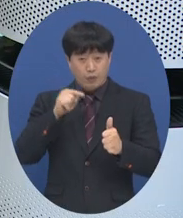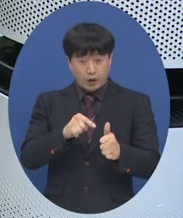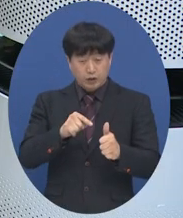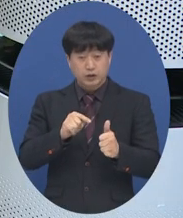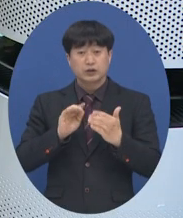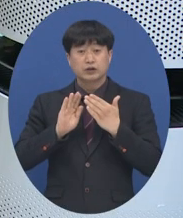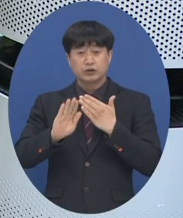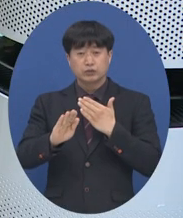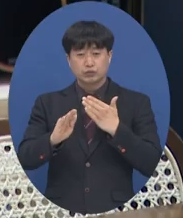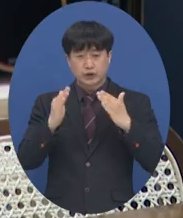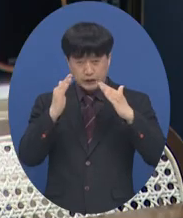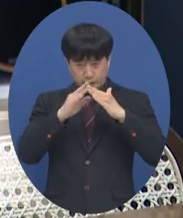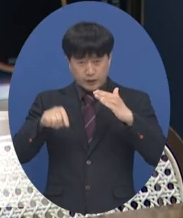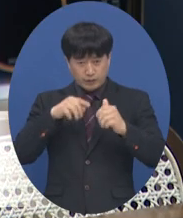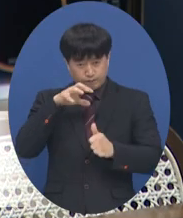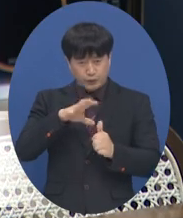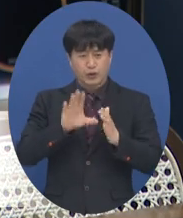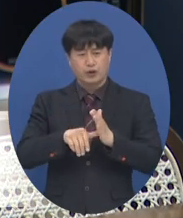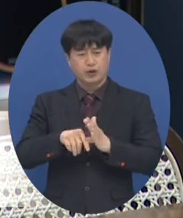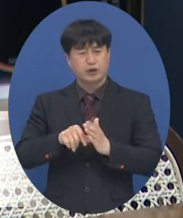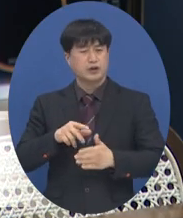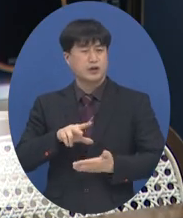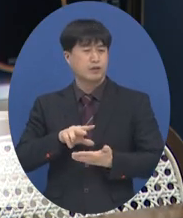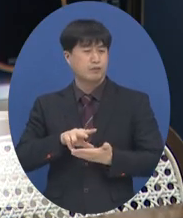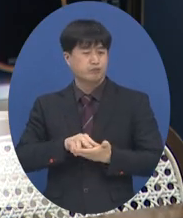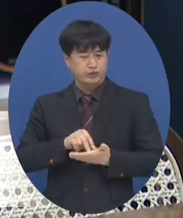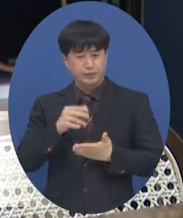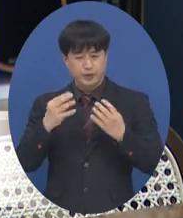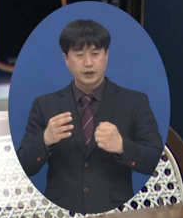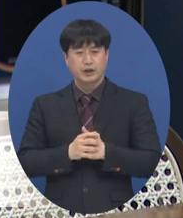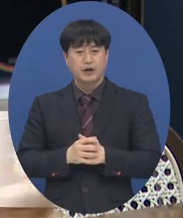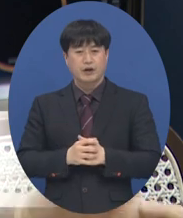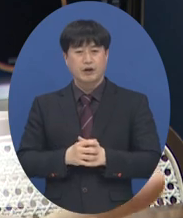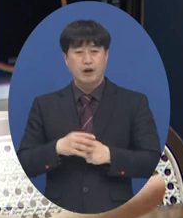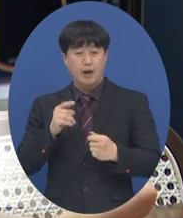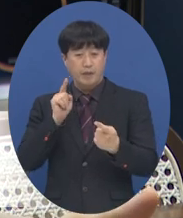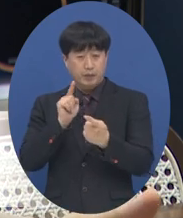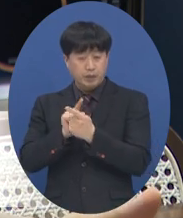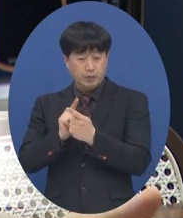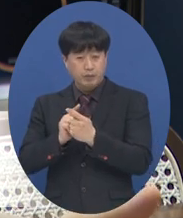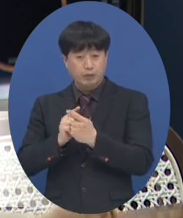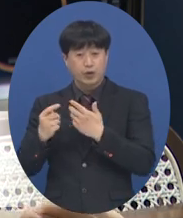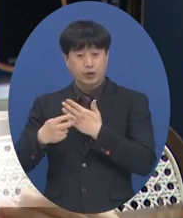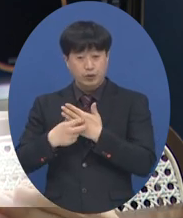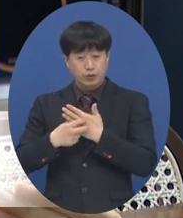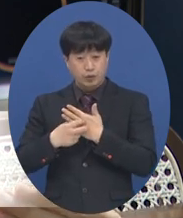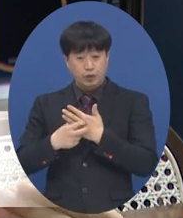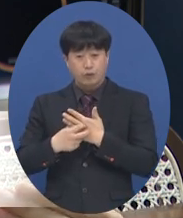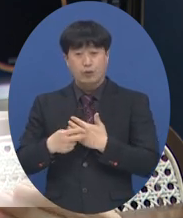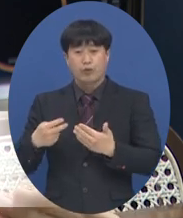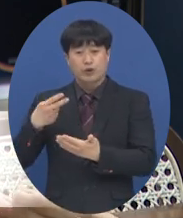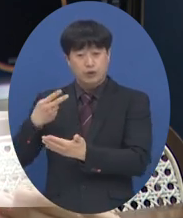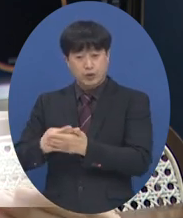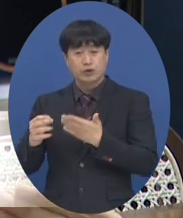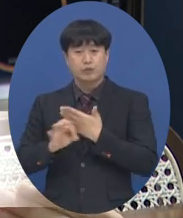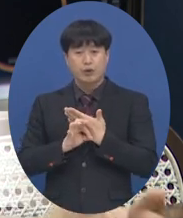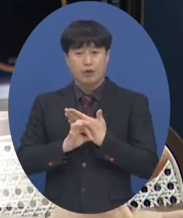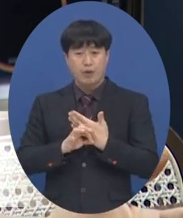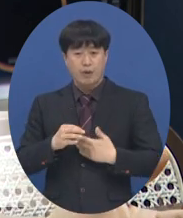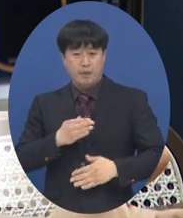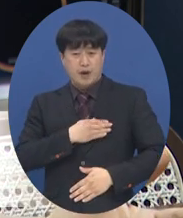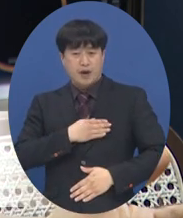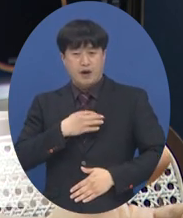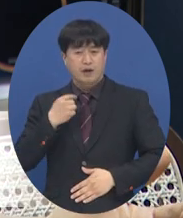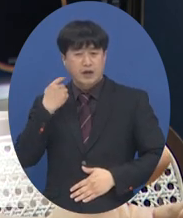가장 문제였습니다. 대면 치료였거나 입원을 했으면 아이가 그 폐가리가 뜰 동안